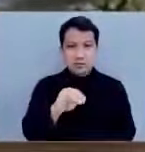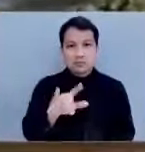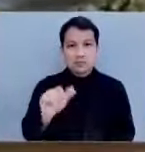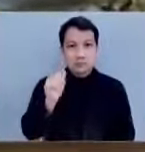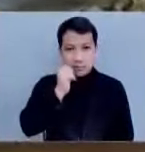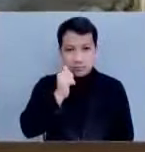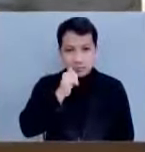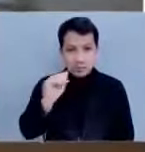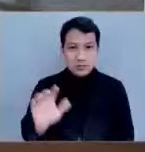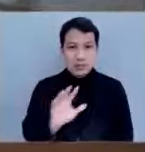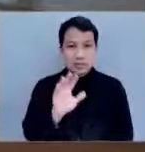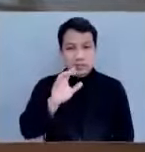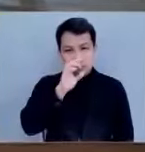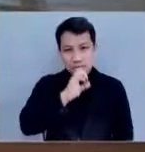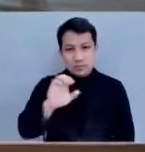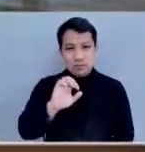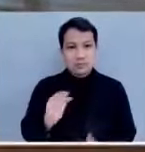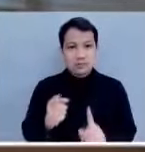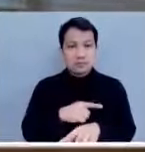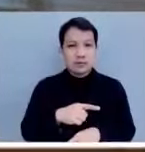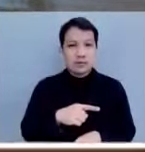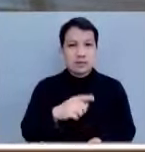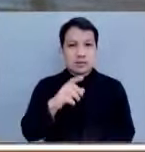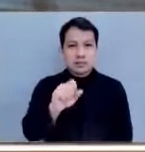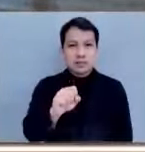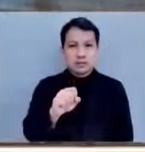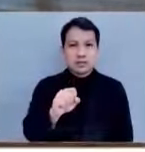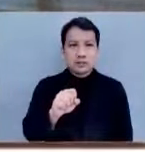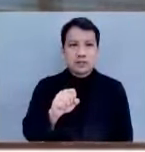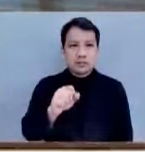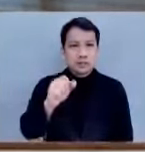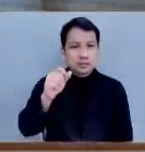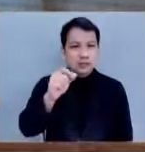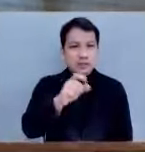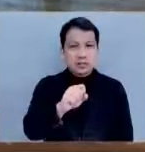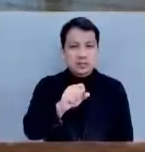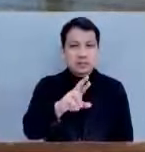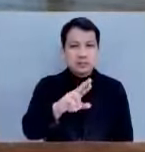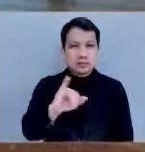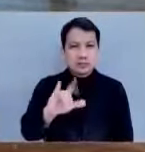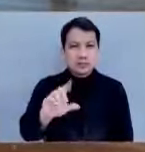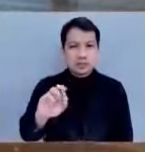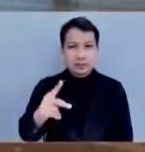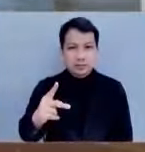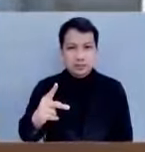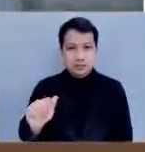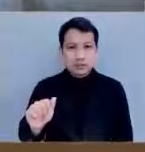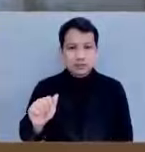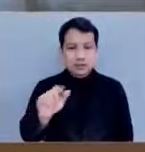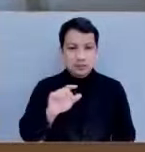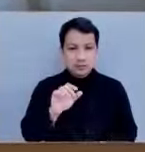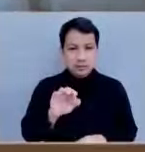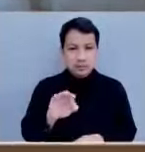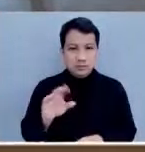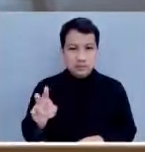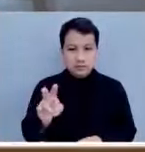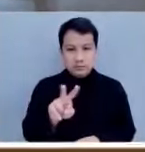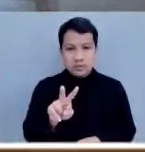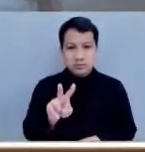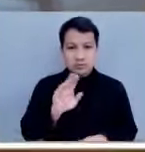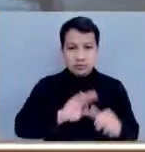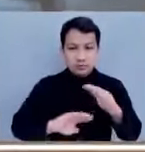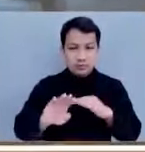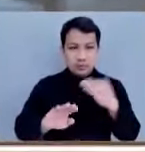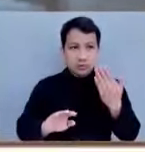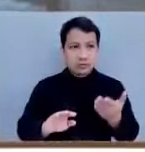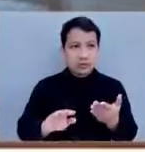Asian elephant na mula pa sa Sri Lanka. 1974 nang ipanganak si Mali na isa ng orphan matapos mamatay